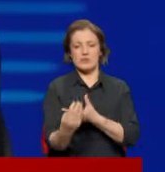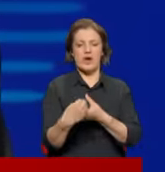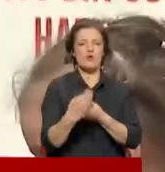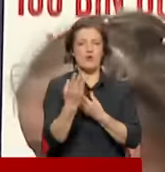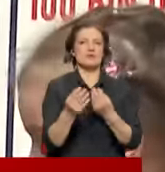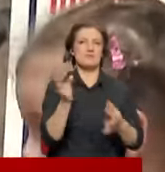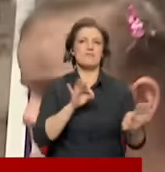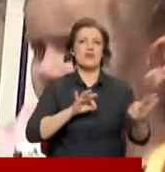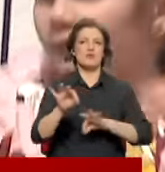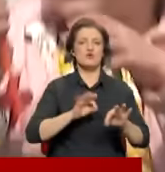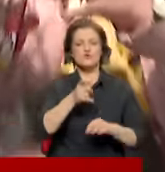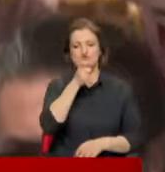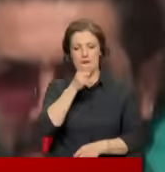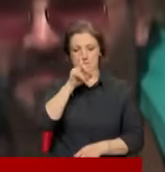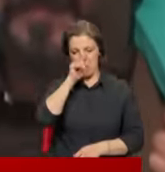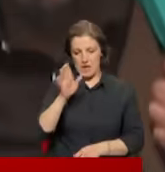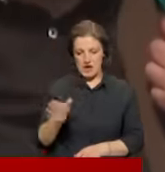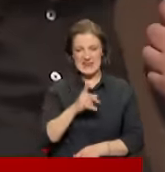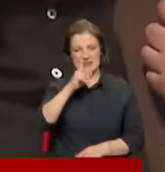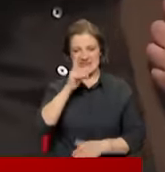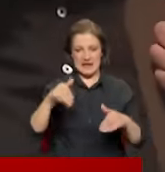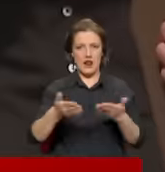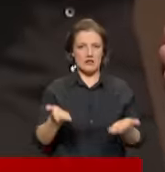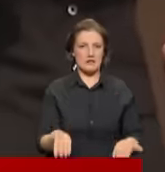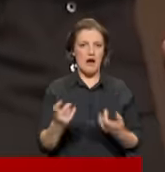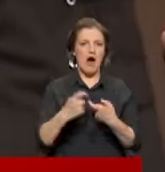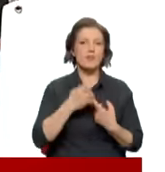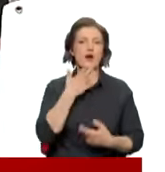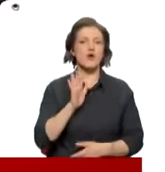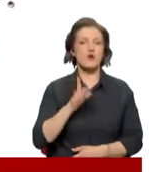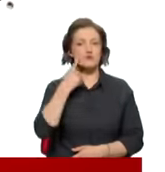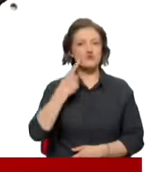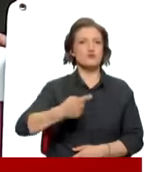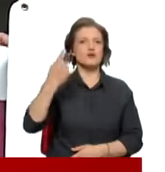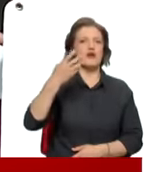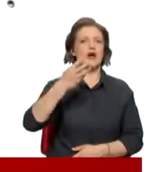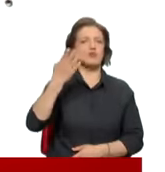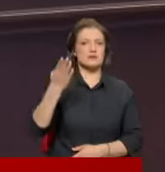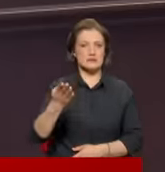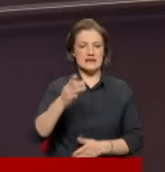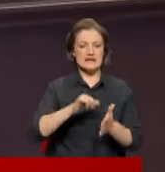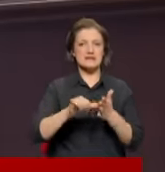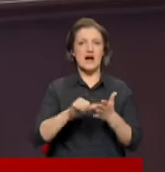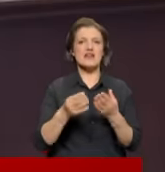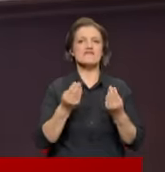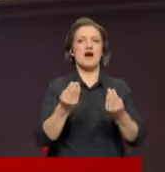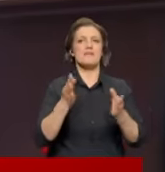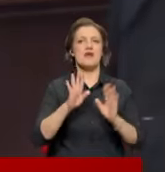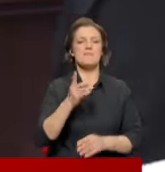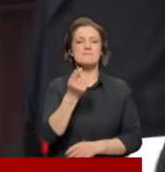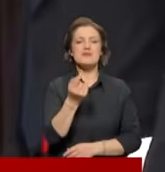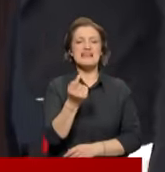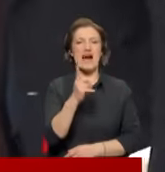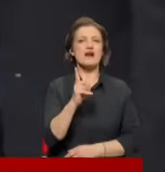olmayı planlıyoruz. Şubat, Mart geçti, Nisan geldi, atama yok. Cumhurbaşkanı Erdoğan tarih vermeden bir